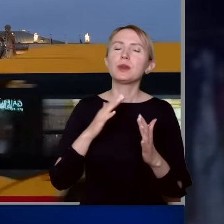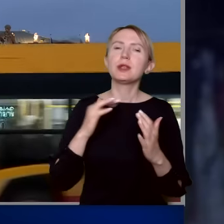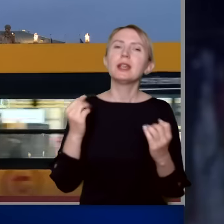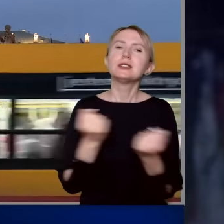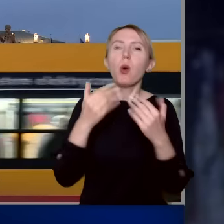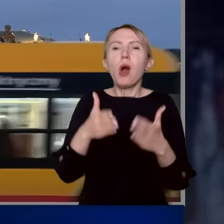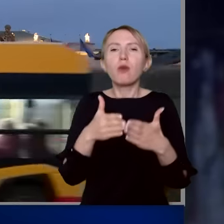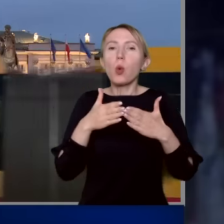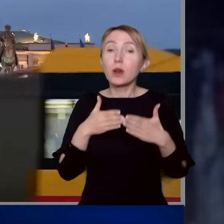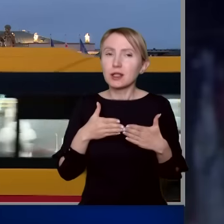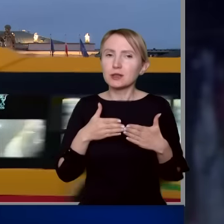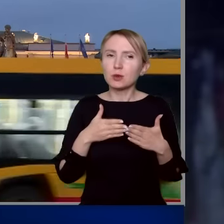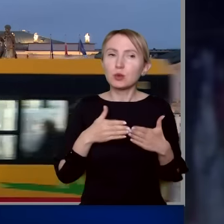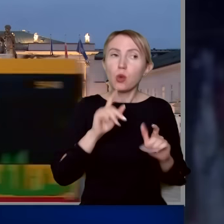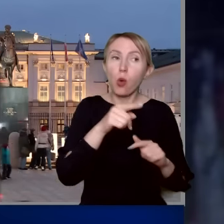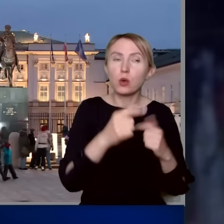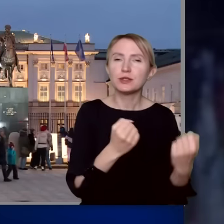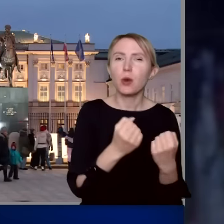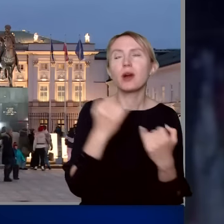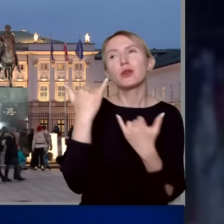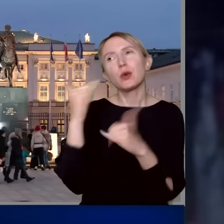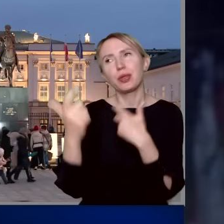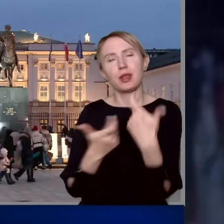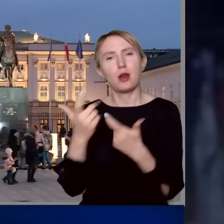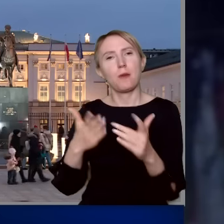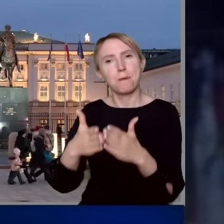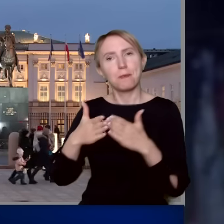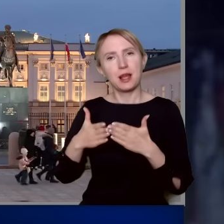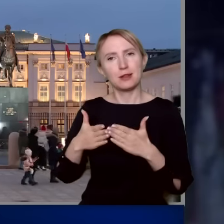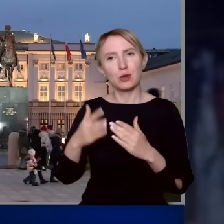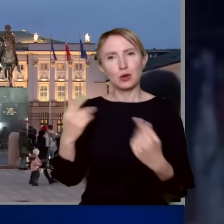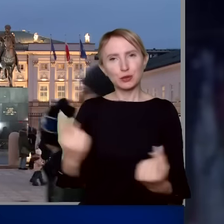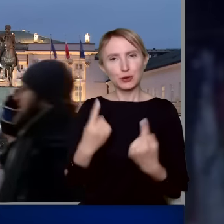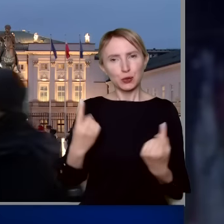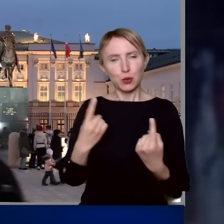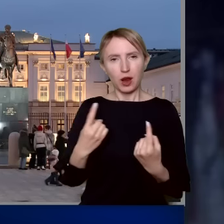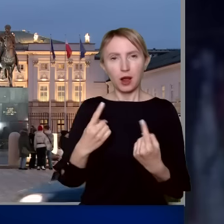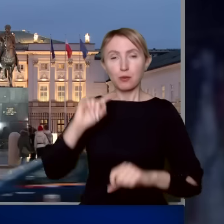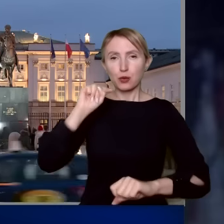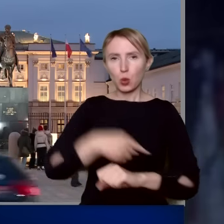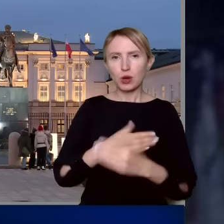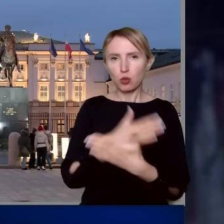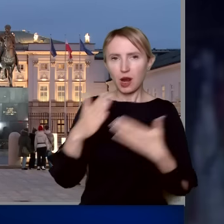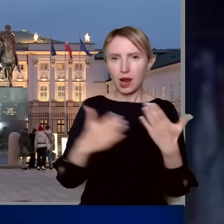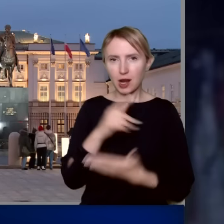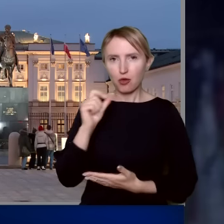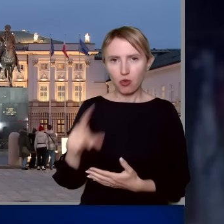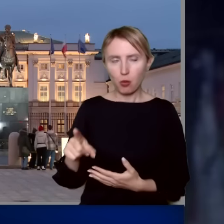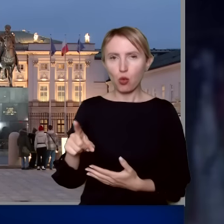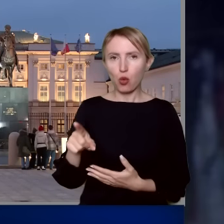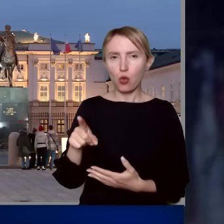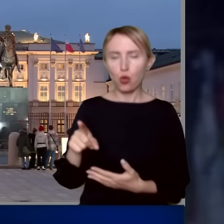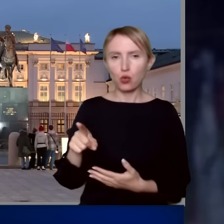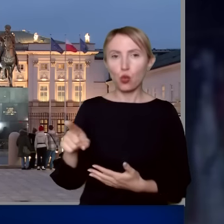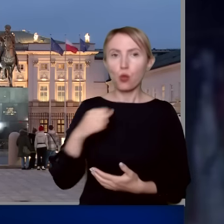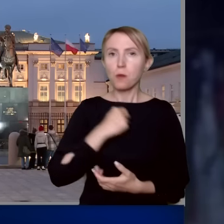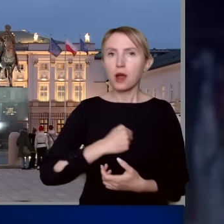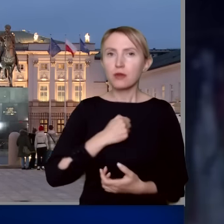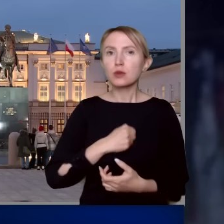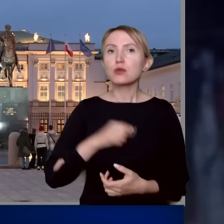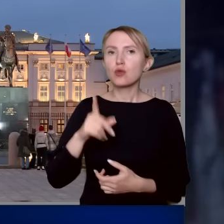gdzieś, to gdzie indziej są podejmowane działania. Mamy sytuację w prokuraturze krajowej. Tam jest obawa, że dojdzie do